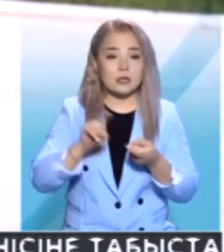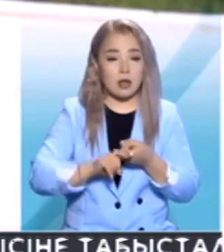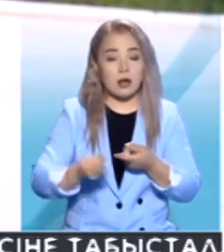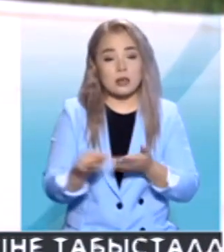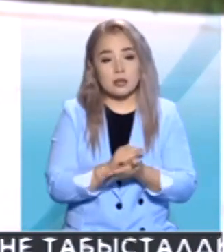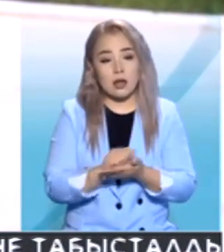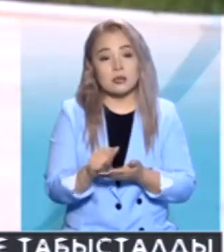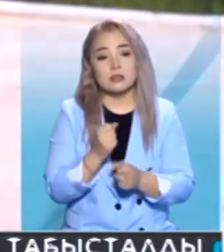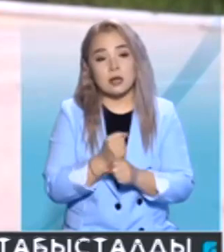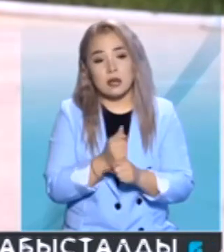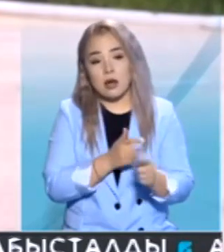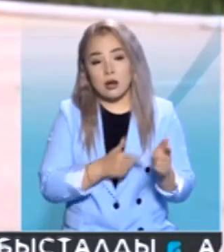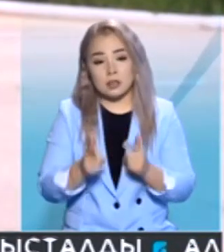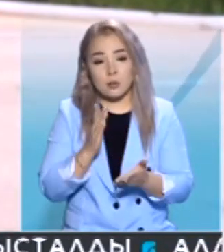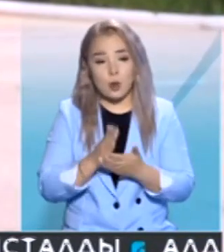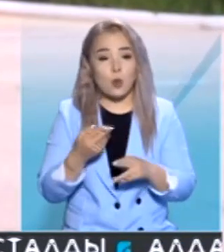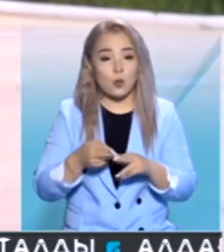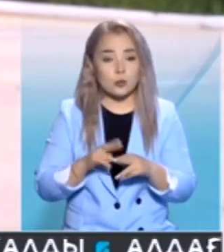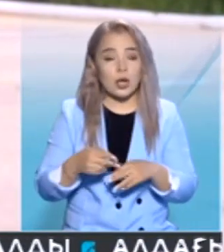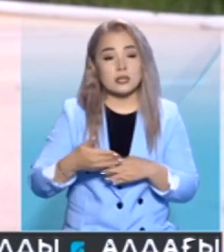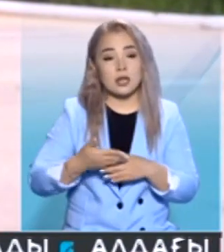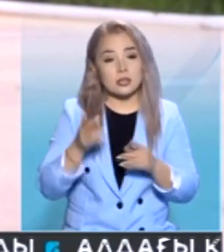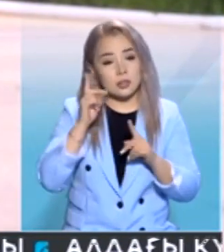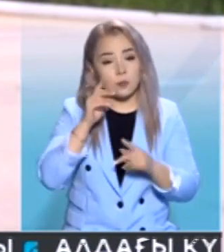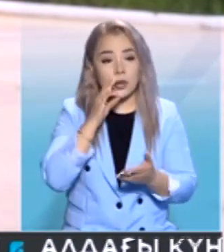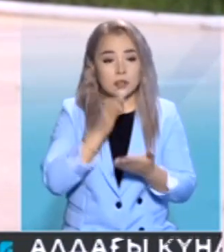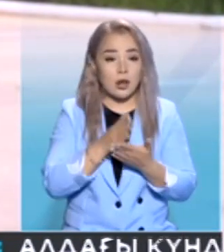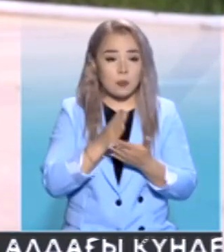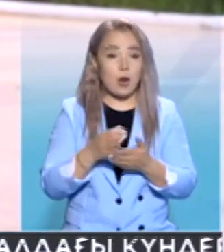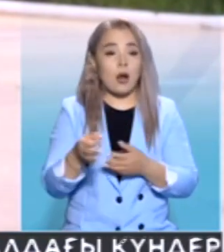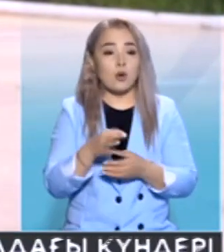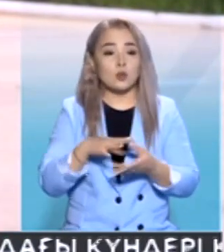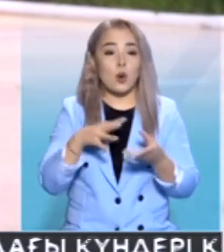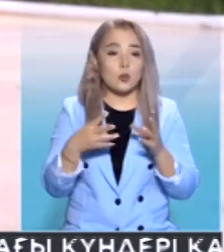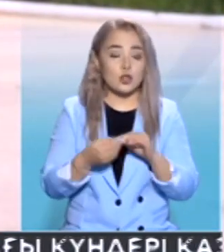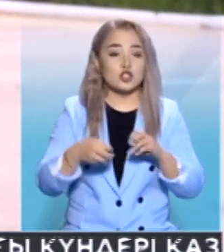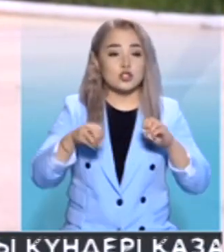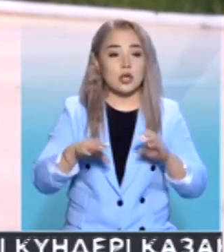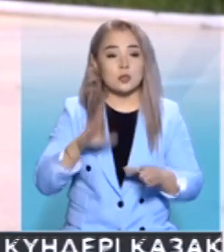жасақталынады. Осы актының бәрі жасақталып болғаннан кейін аудан көлемінде шешім қабылданады.